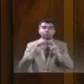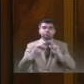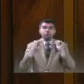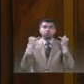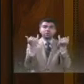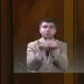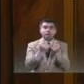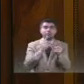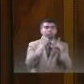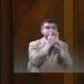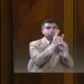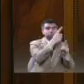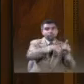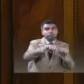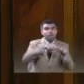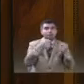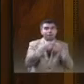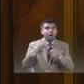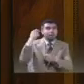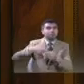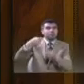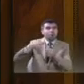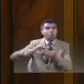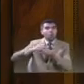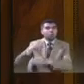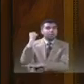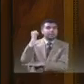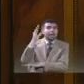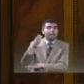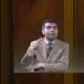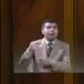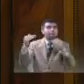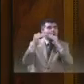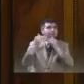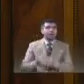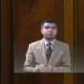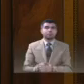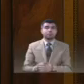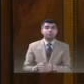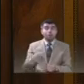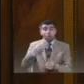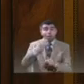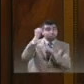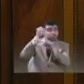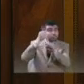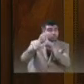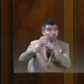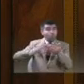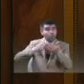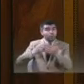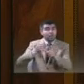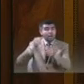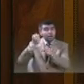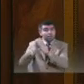الضريبي بهدف تعزيز مردودية المنظومة الجبائية وتحسين العلاقة بين الإدارة والملزمين. وبفضل هذه الإصلاحات فقد نجحت الحكومة في تقليص